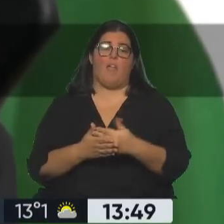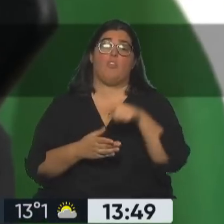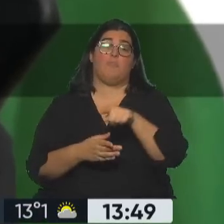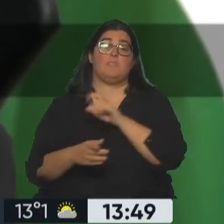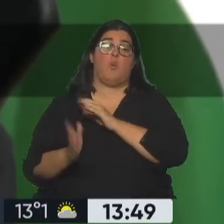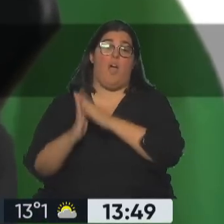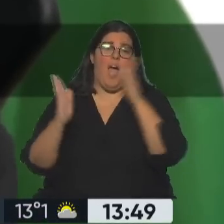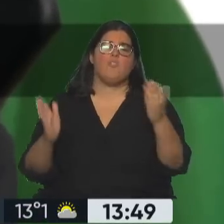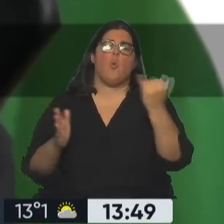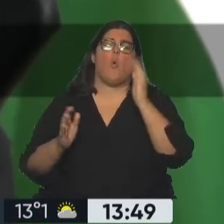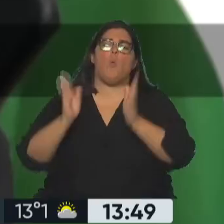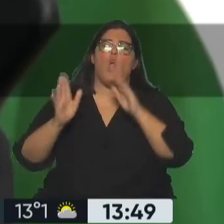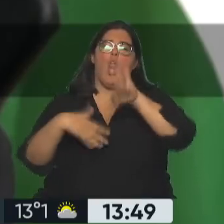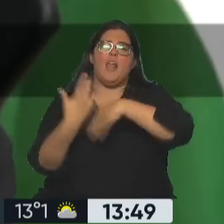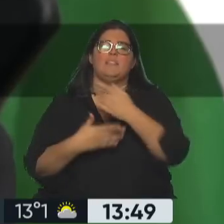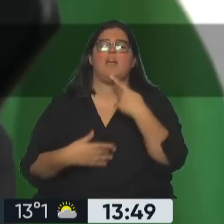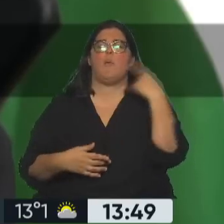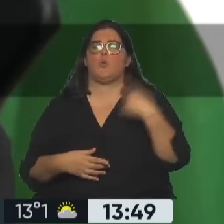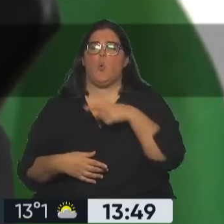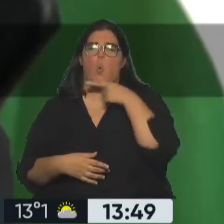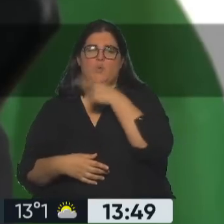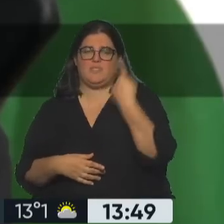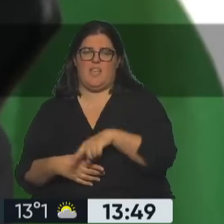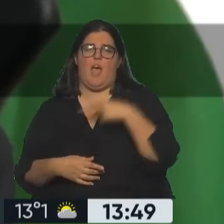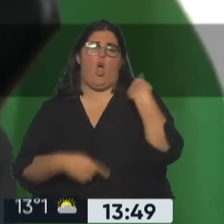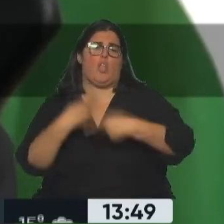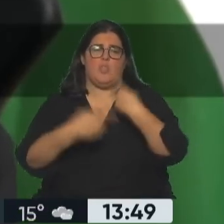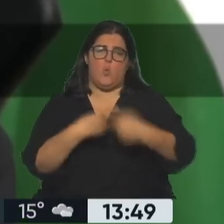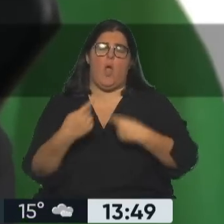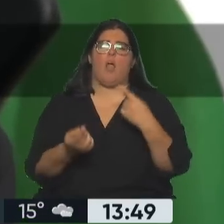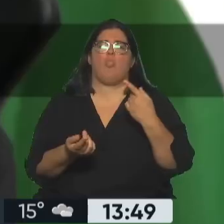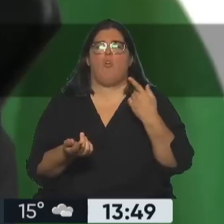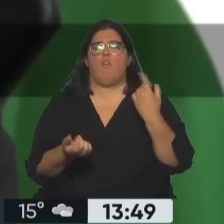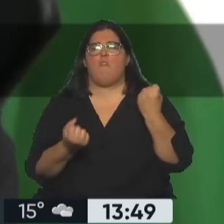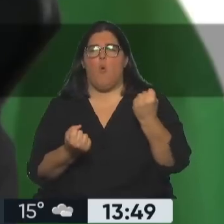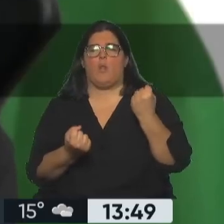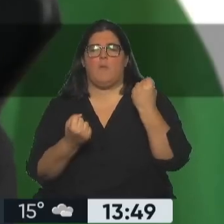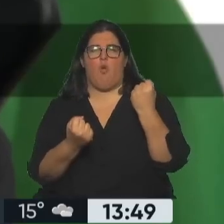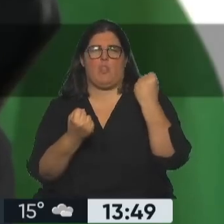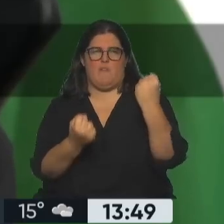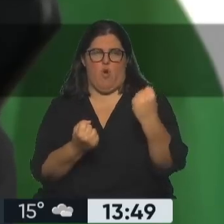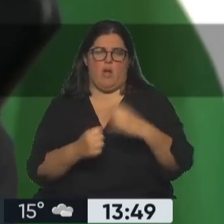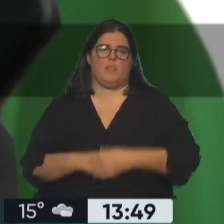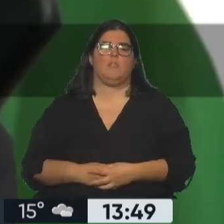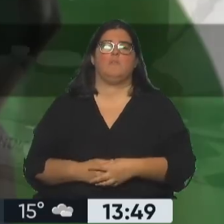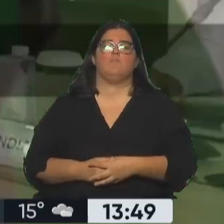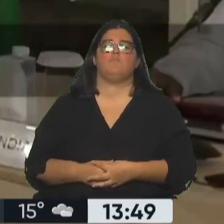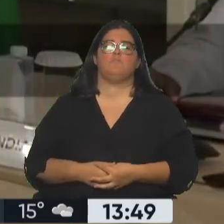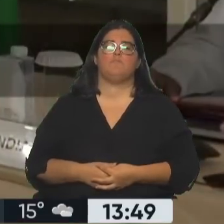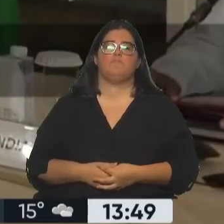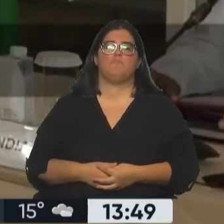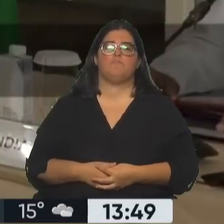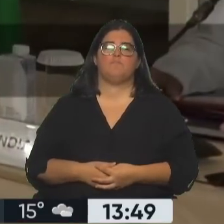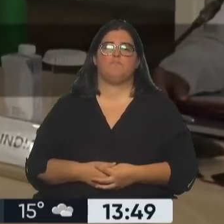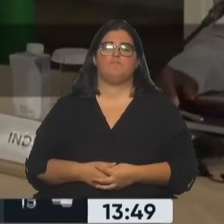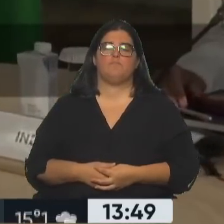は依然として継続をし、安全保障環境は一層厳しさを増しています。法の支